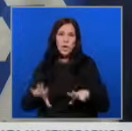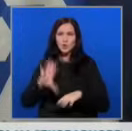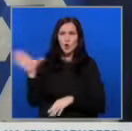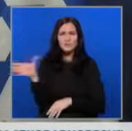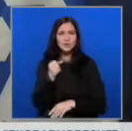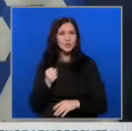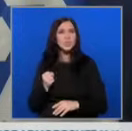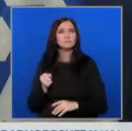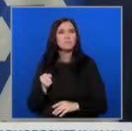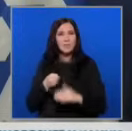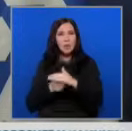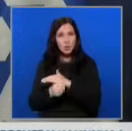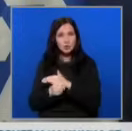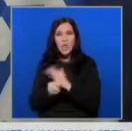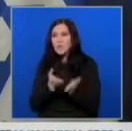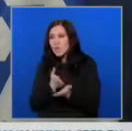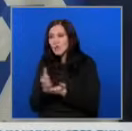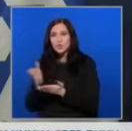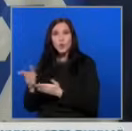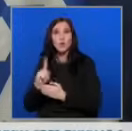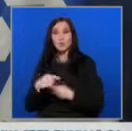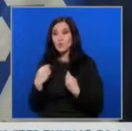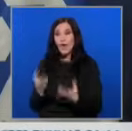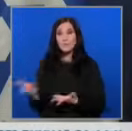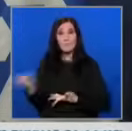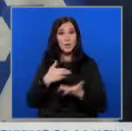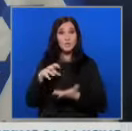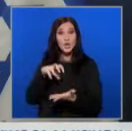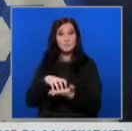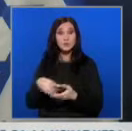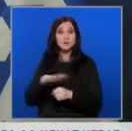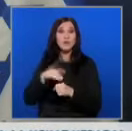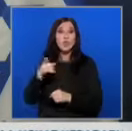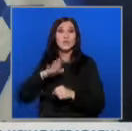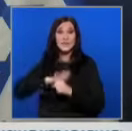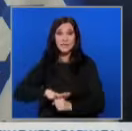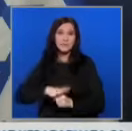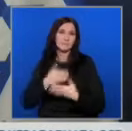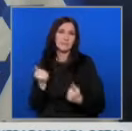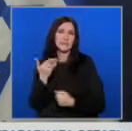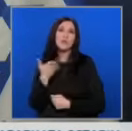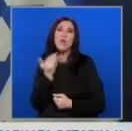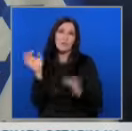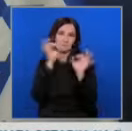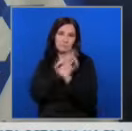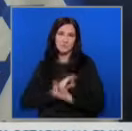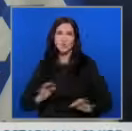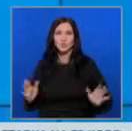всички заложници. Насоките, които давам на преговорния екип, се основават на този натиск и без него нямаме нищо.